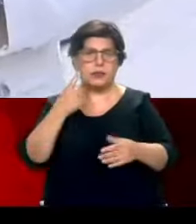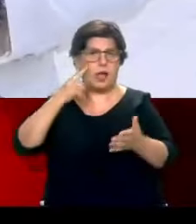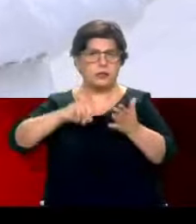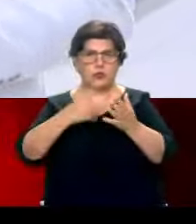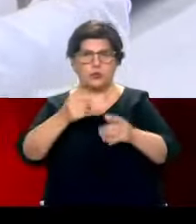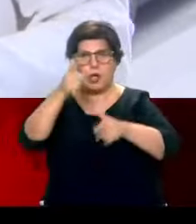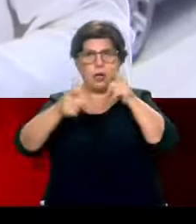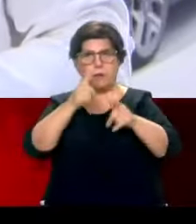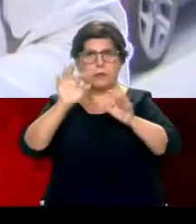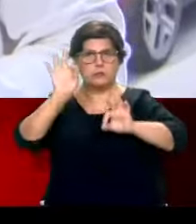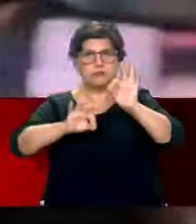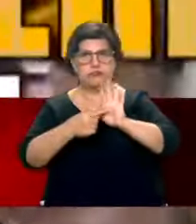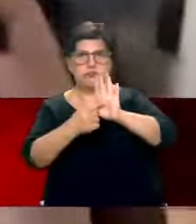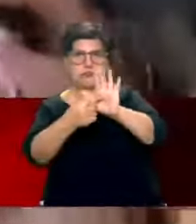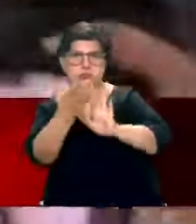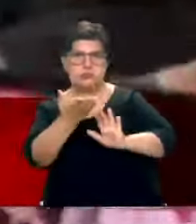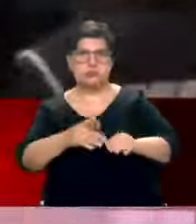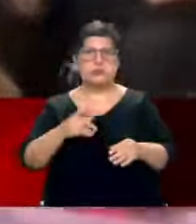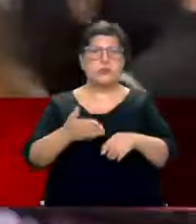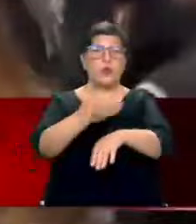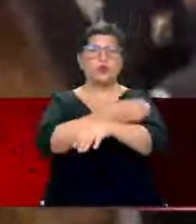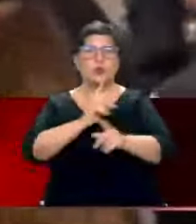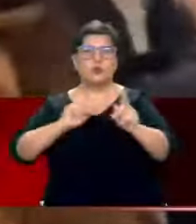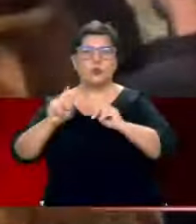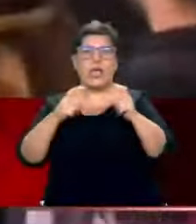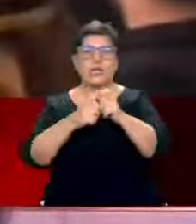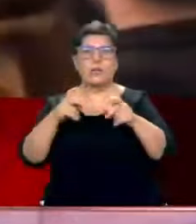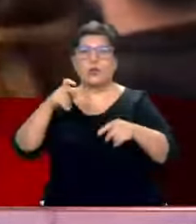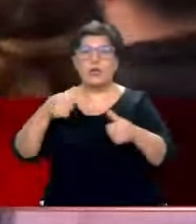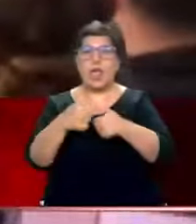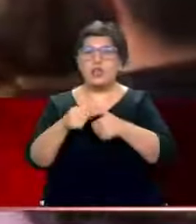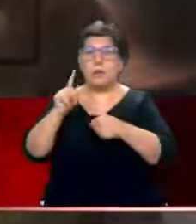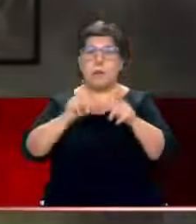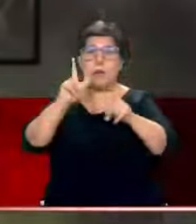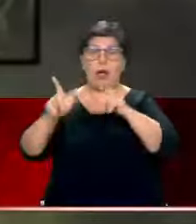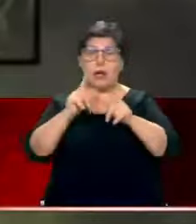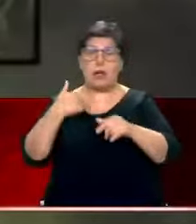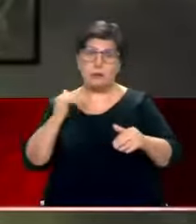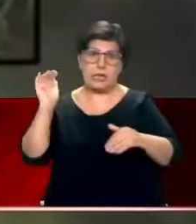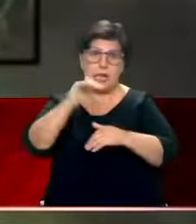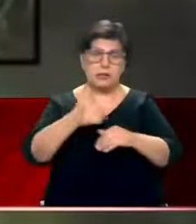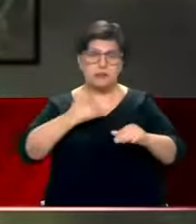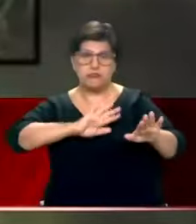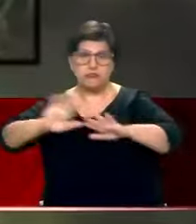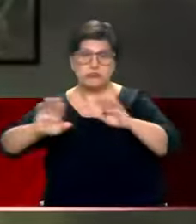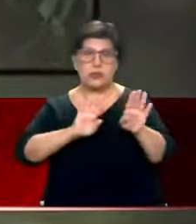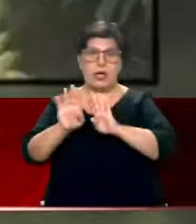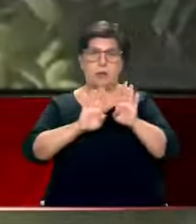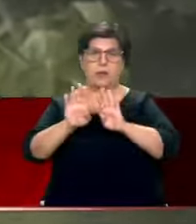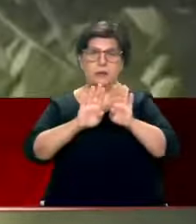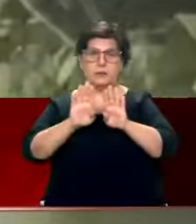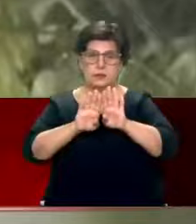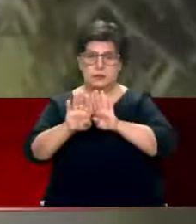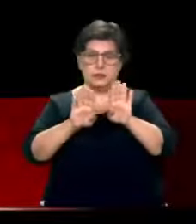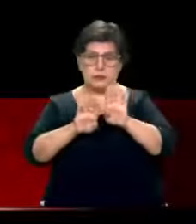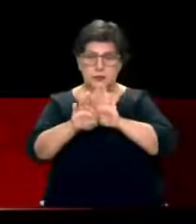olarak da kamera kayıtlarını gösterdi. Önceki duruşmada Engin Polat da eşimin çığlıklarını duyup müdahale ettim, kapının eşiğinden içeri